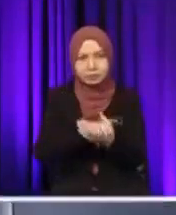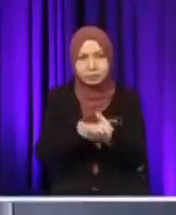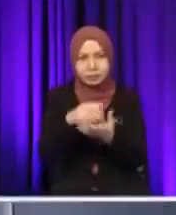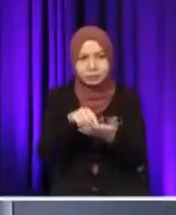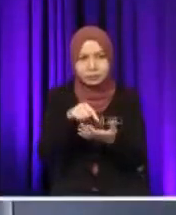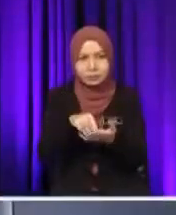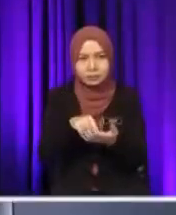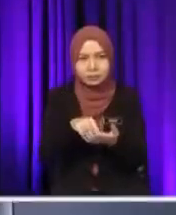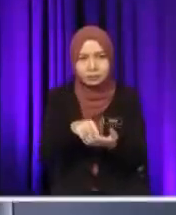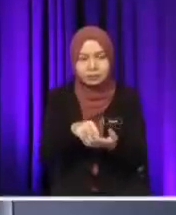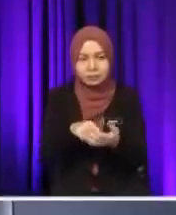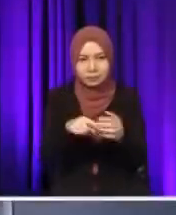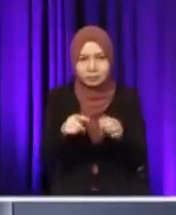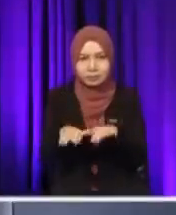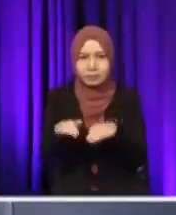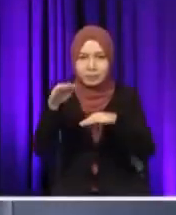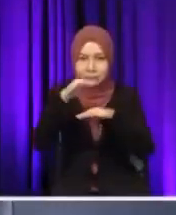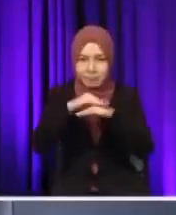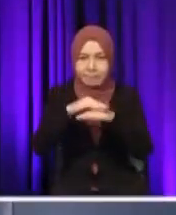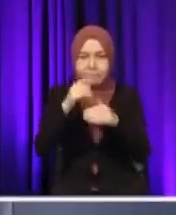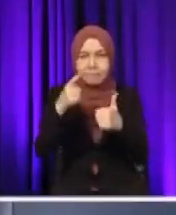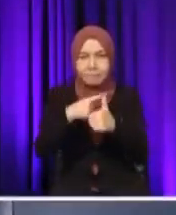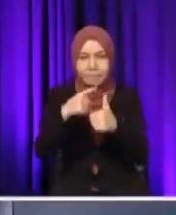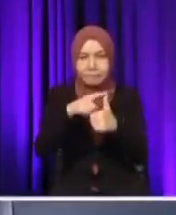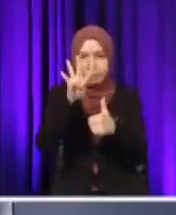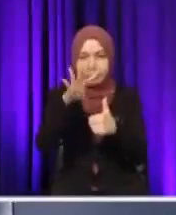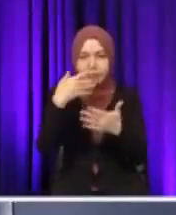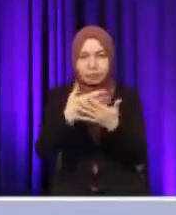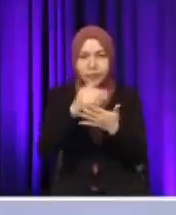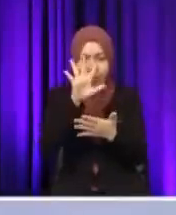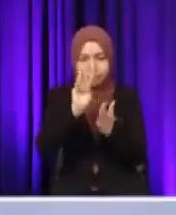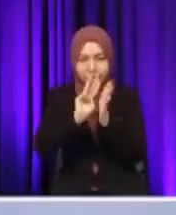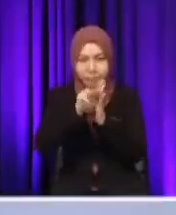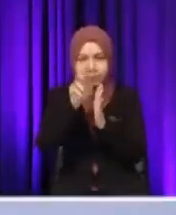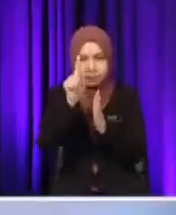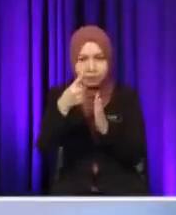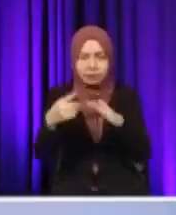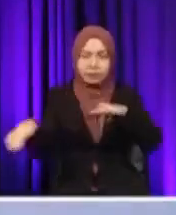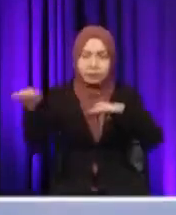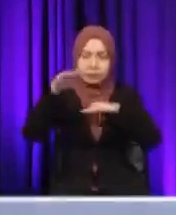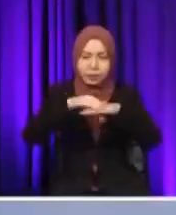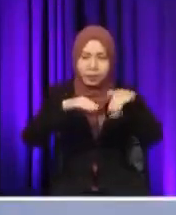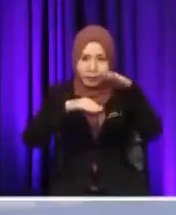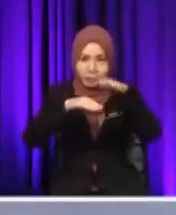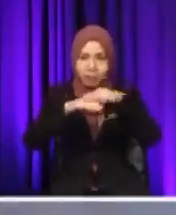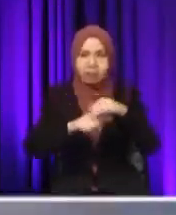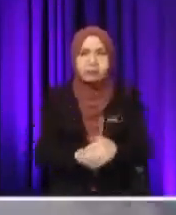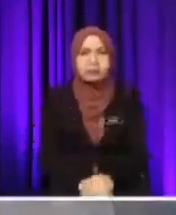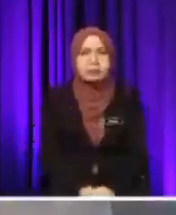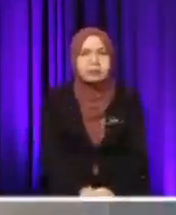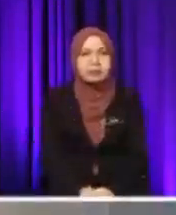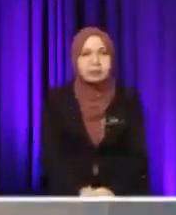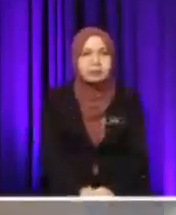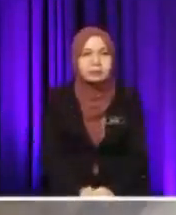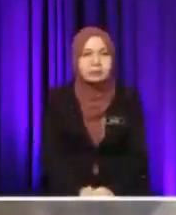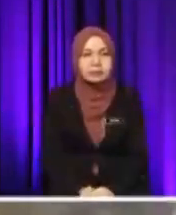pertama, akan kejap je. Lebih kurang dalam 4 hingga 5 minit sahaja. Okay, faham. Kita tengok di sini pun dah kering dah ni.